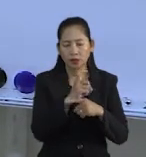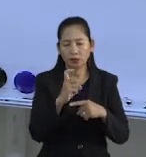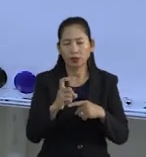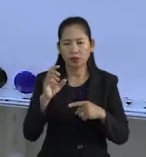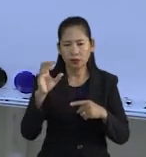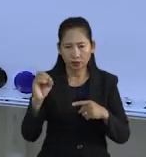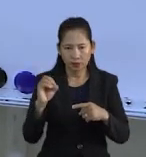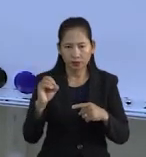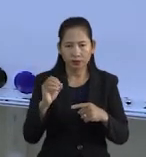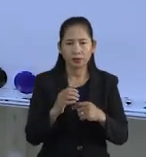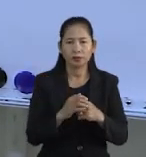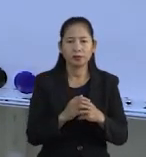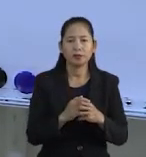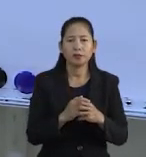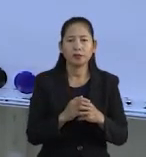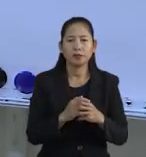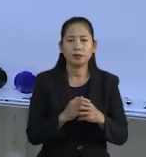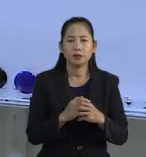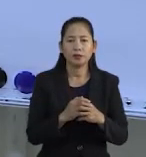bà mùi nữ cần nè